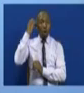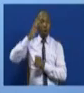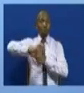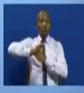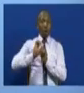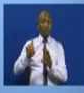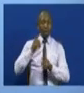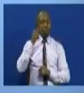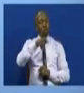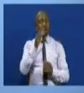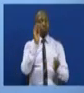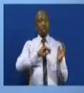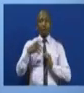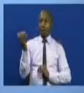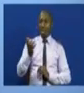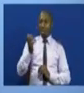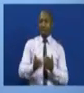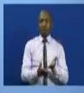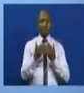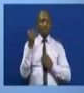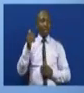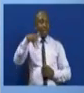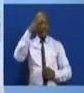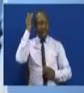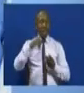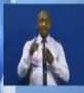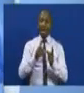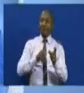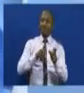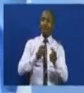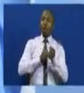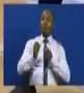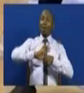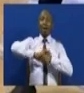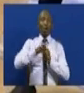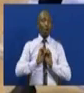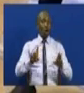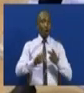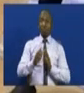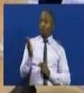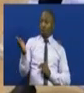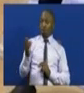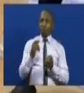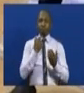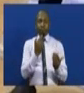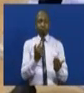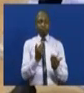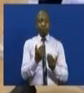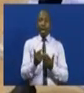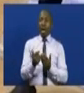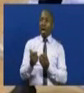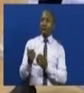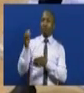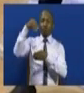ni mchango wake kwa jamii na kuisaidia serikali kwenye vita ya kupambana na janga la corona. Pia nguli huyo wa muziki wa kizazi kipya amehimiza wasanii